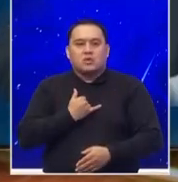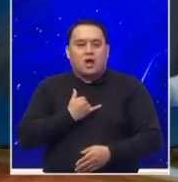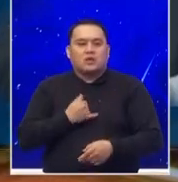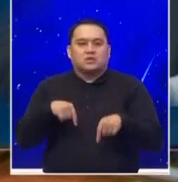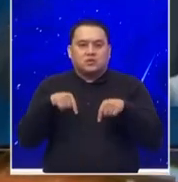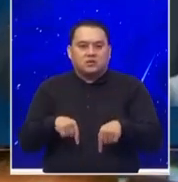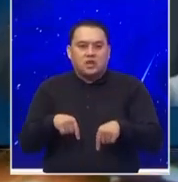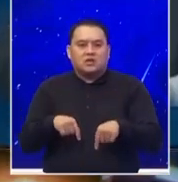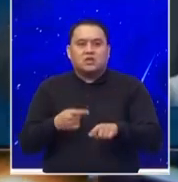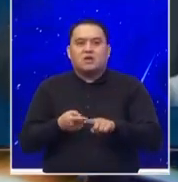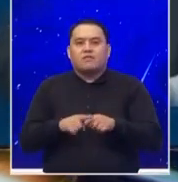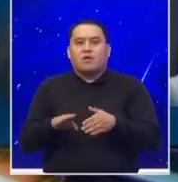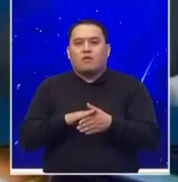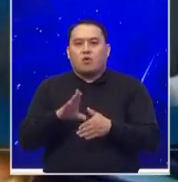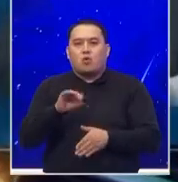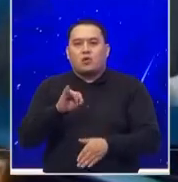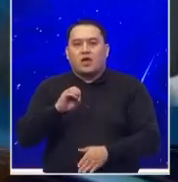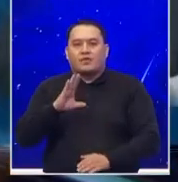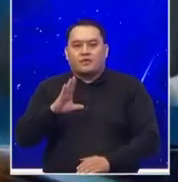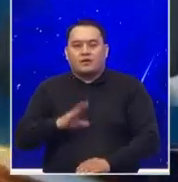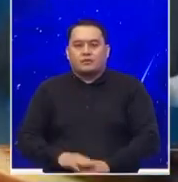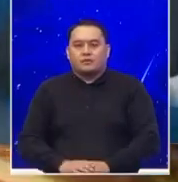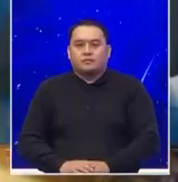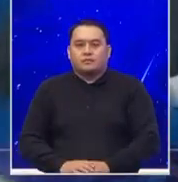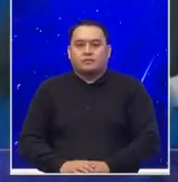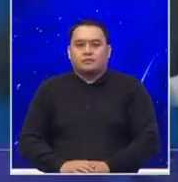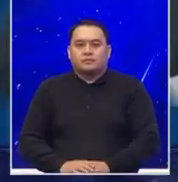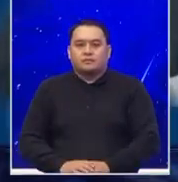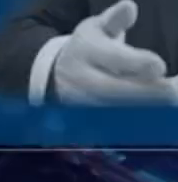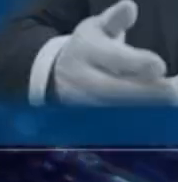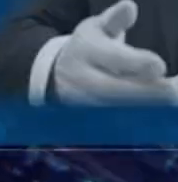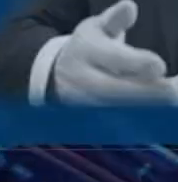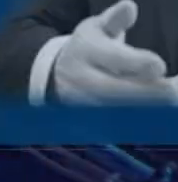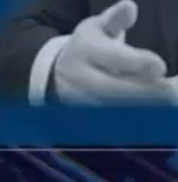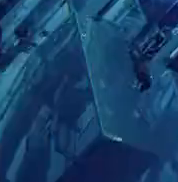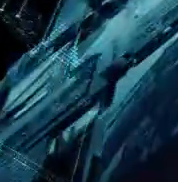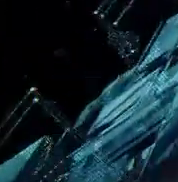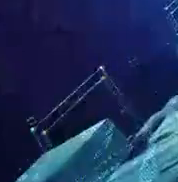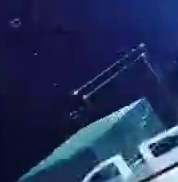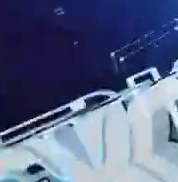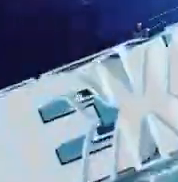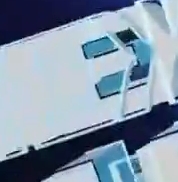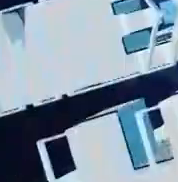находится здесь, и его фамилия Конаев. Руслан Нурмухамбетов, Жайык Курманбаев, телеканал ЖИТСУ.